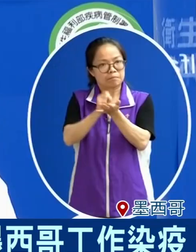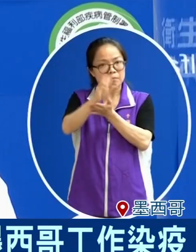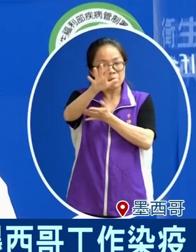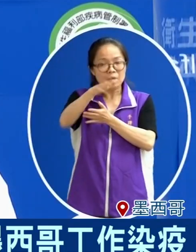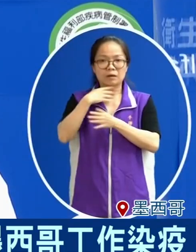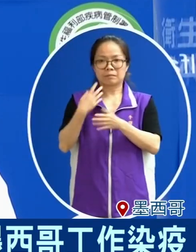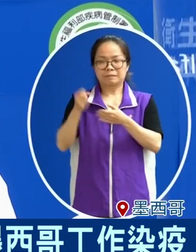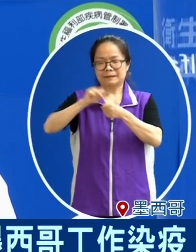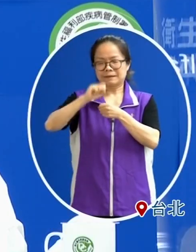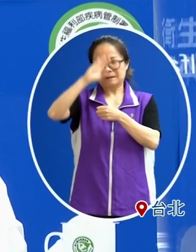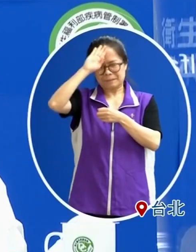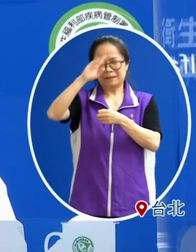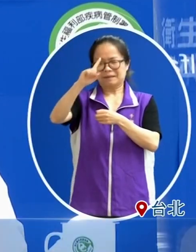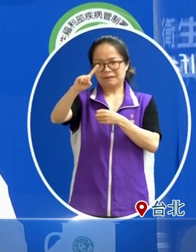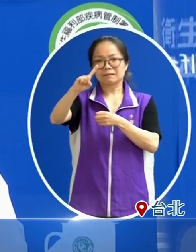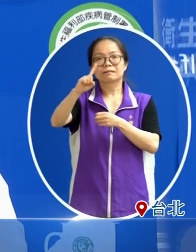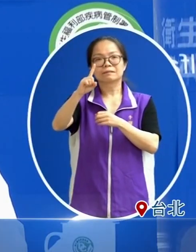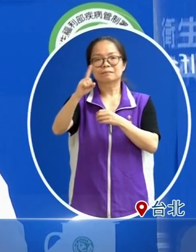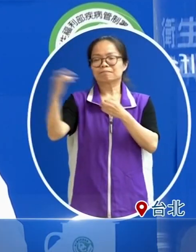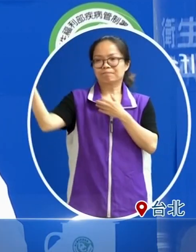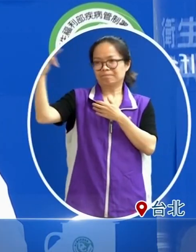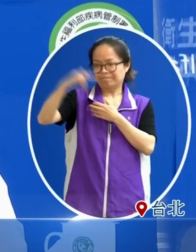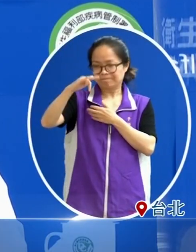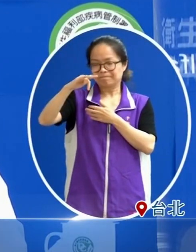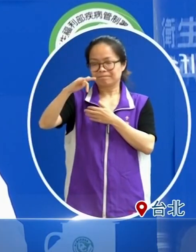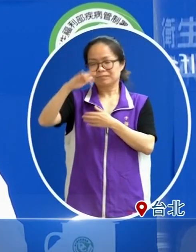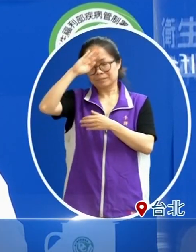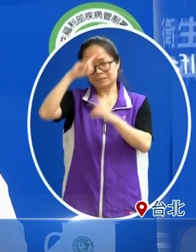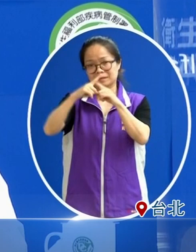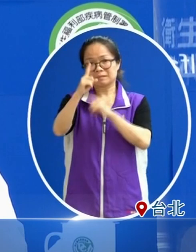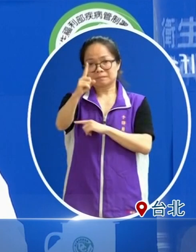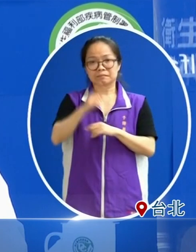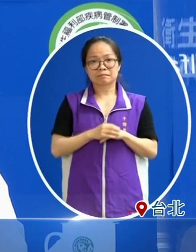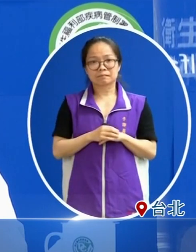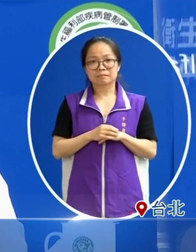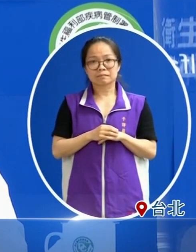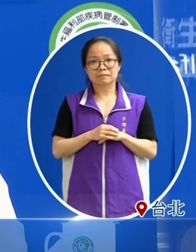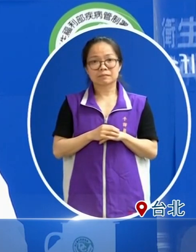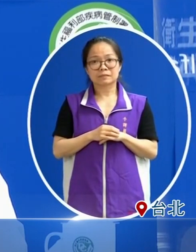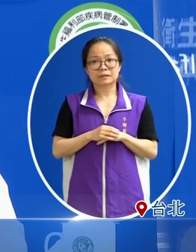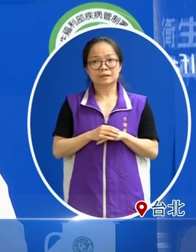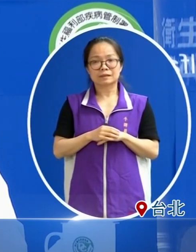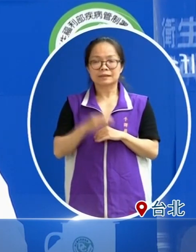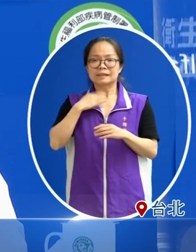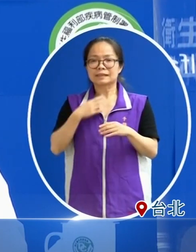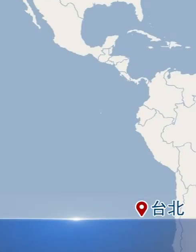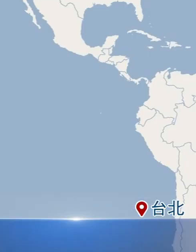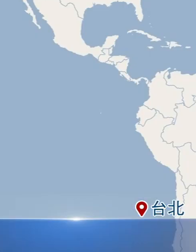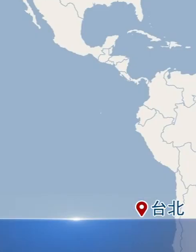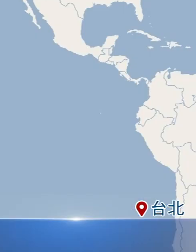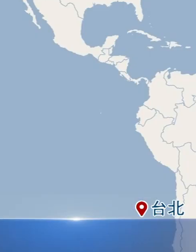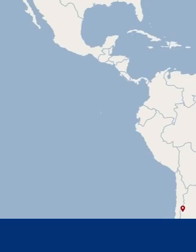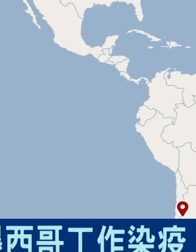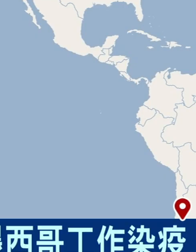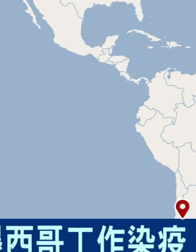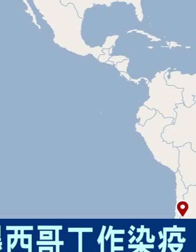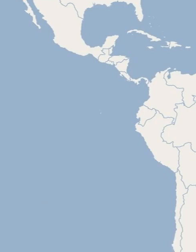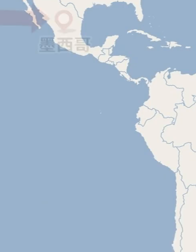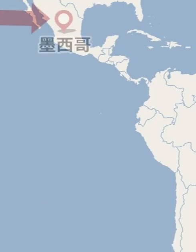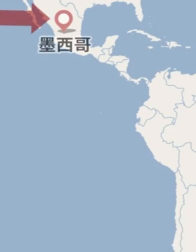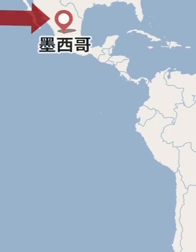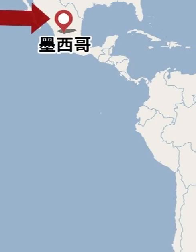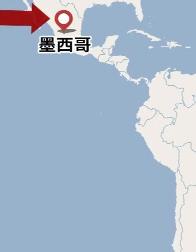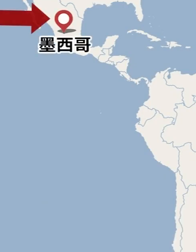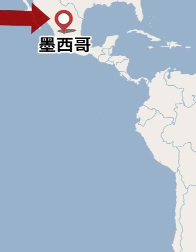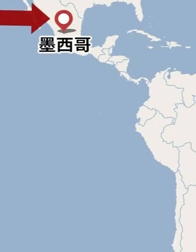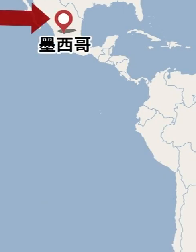诊。 新增一例境外移入的病例，那在墨西哥工作染疫。 按41是